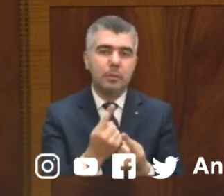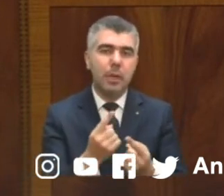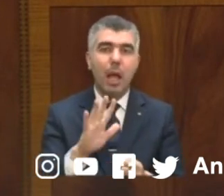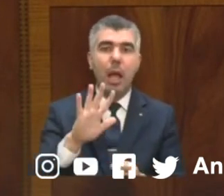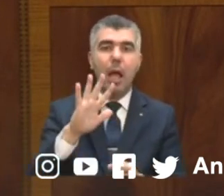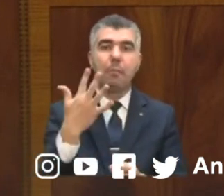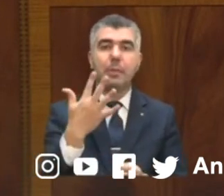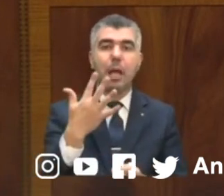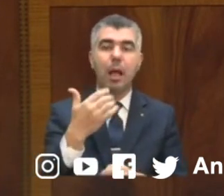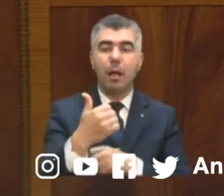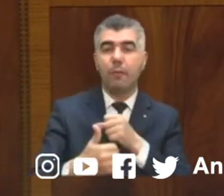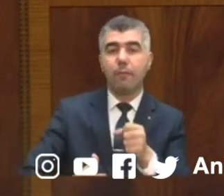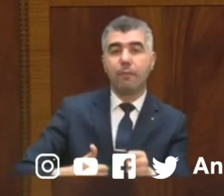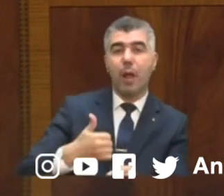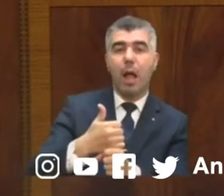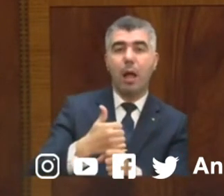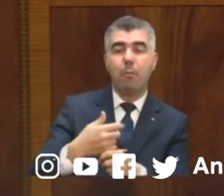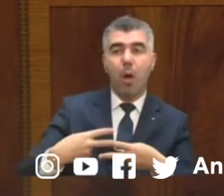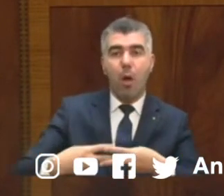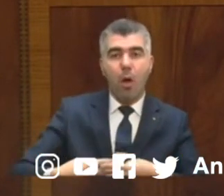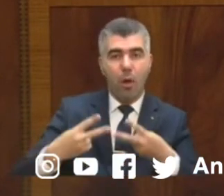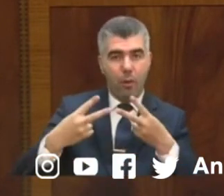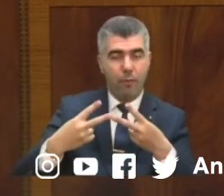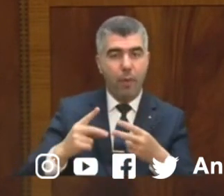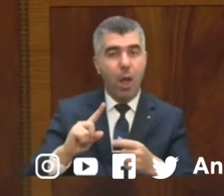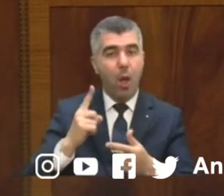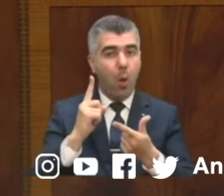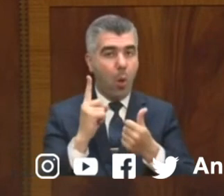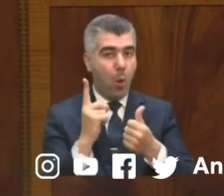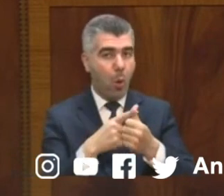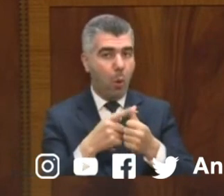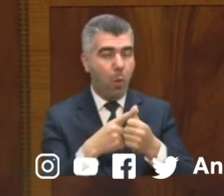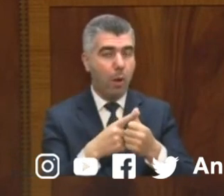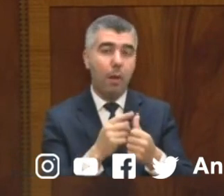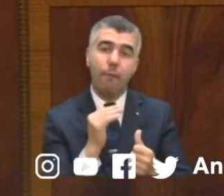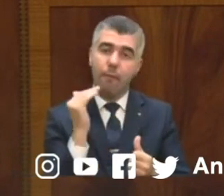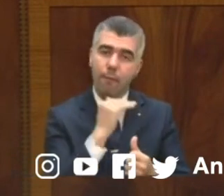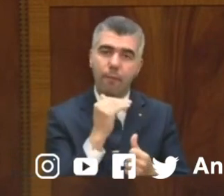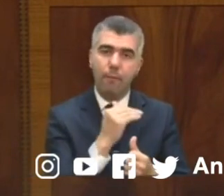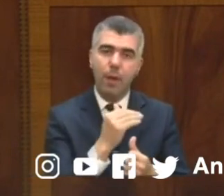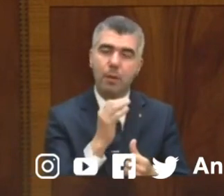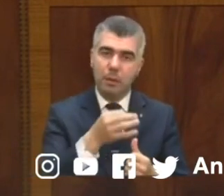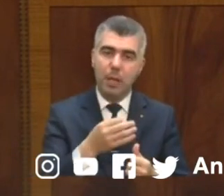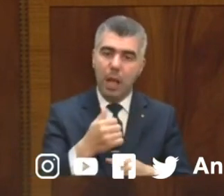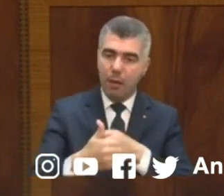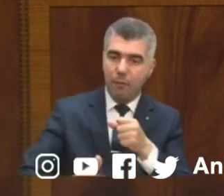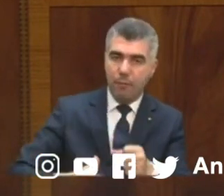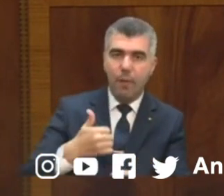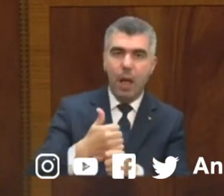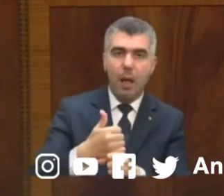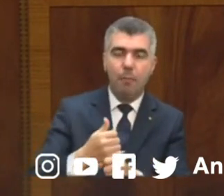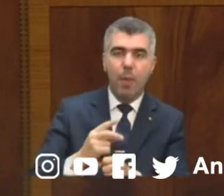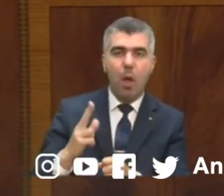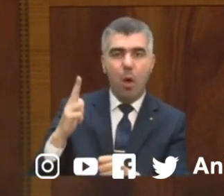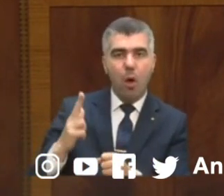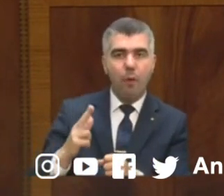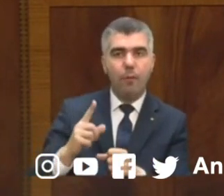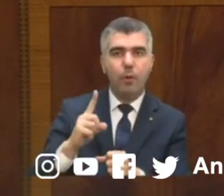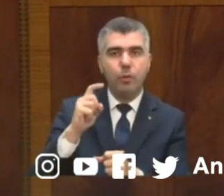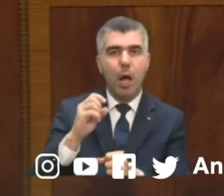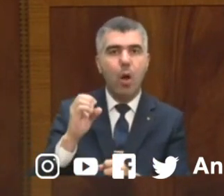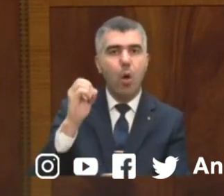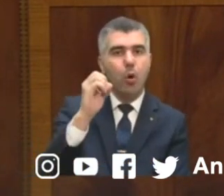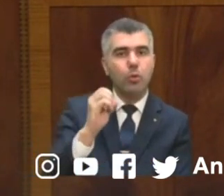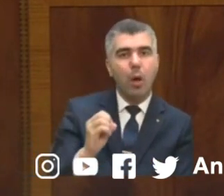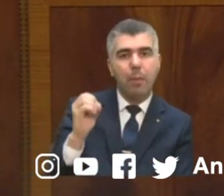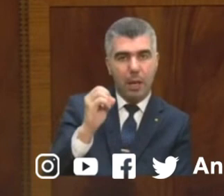عبر مرحلتين. المرحلة الأولى هي مرحلة استعجالية وكتهم هذه السنة، وغادي تبدأ من شهر أكتوبر